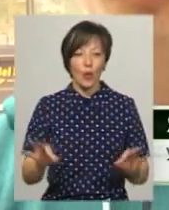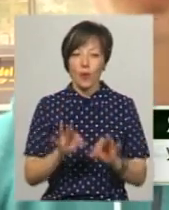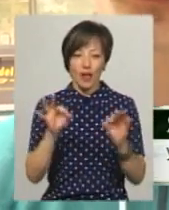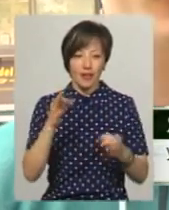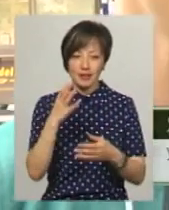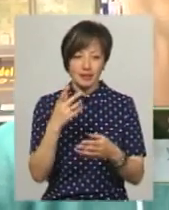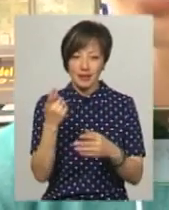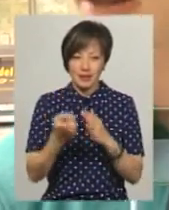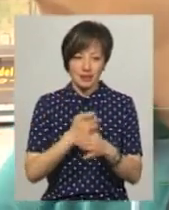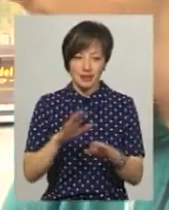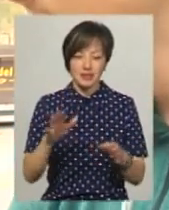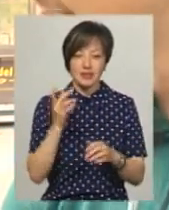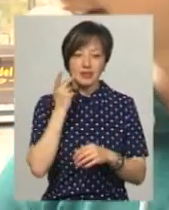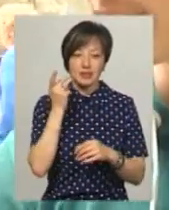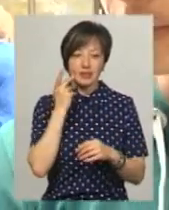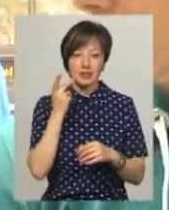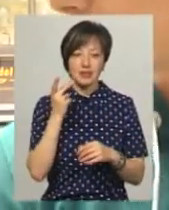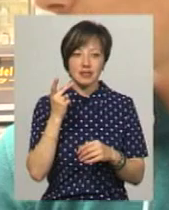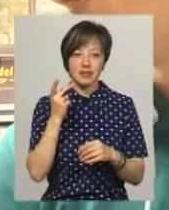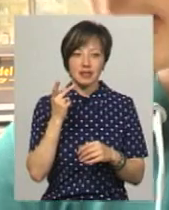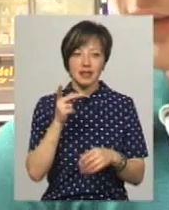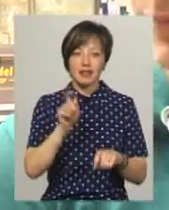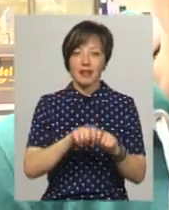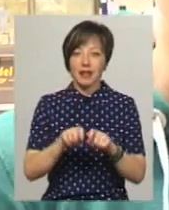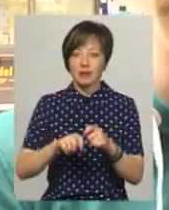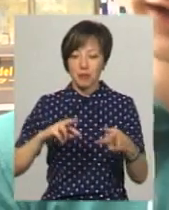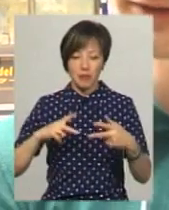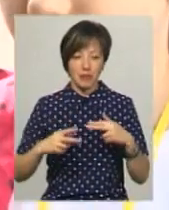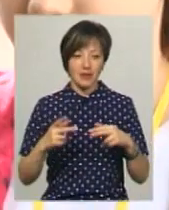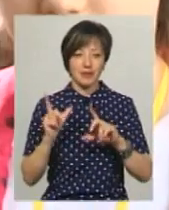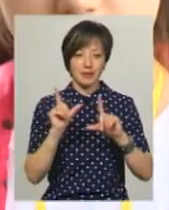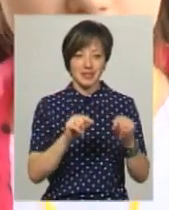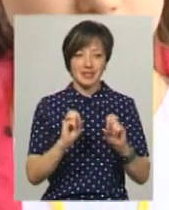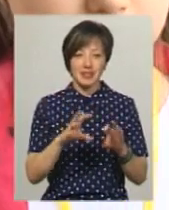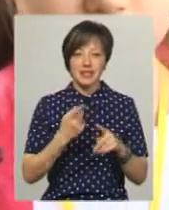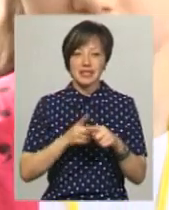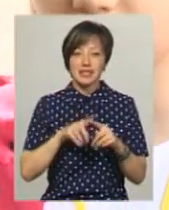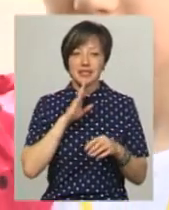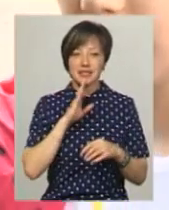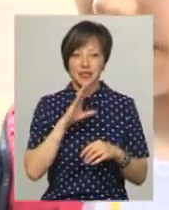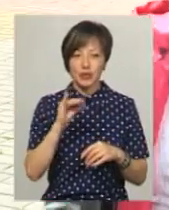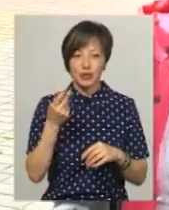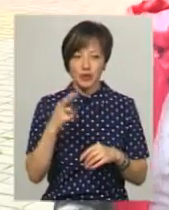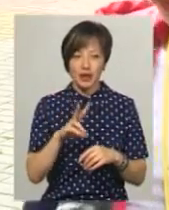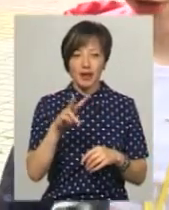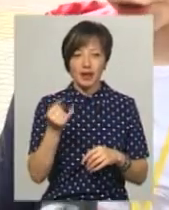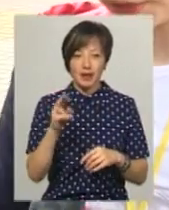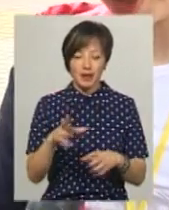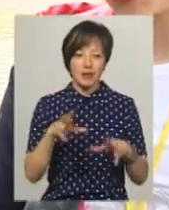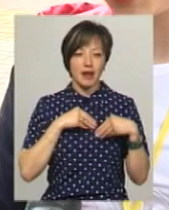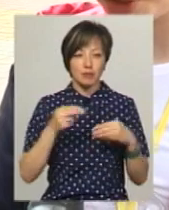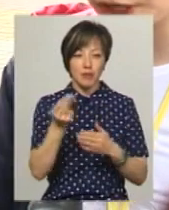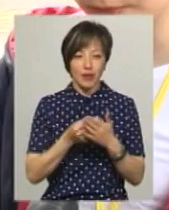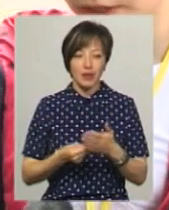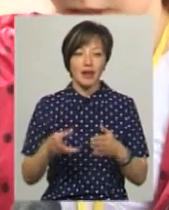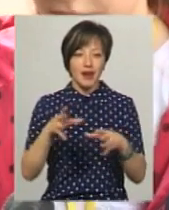розрізняли. Не завжди вірші, там тексти всі там переділися і пішли здавати. А це Юля і Лілія Золоті. Ми разом малюємо,